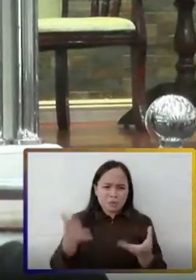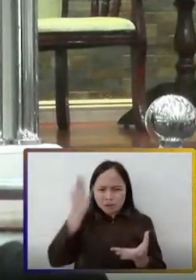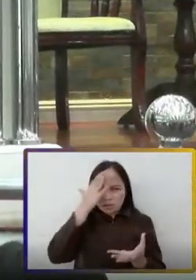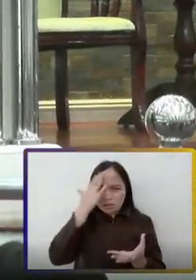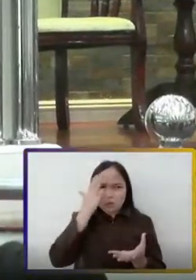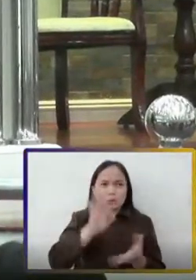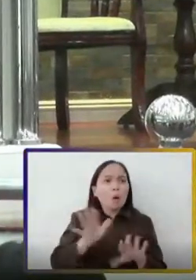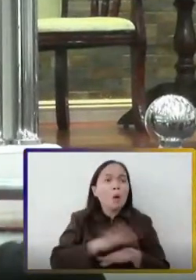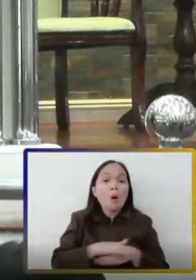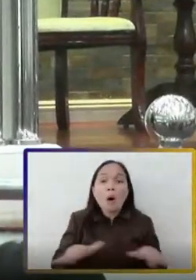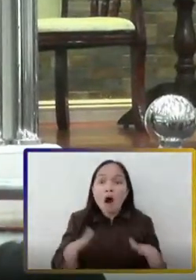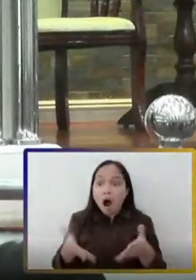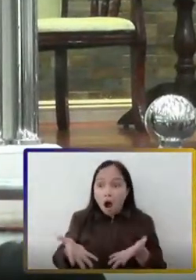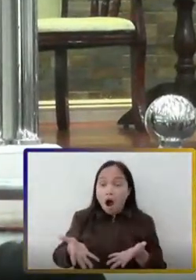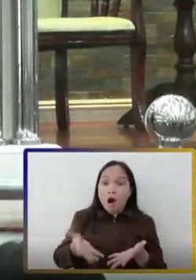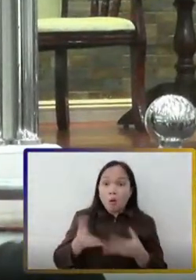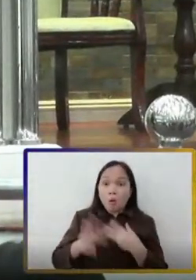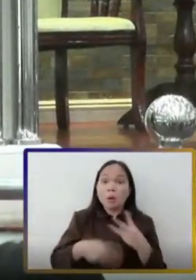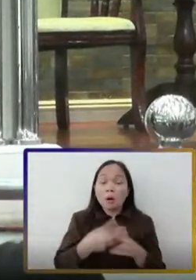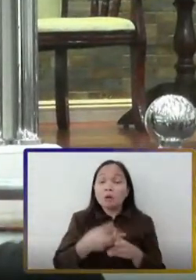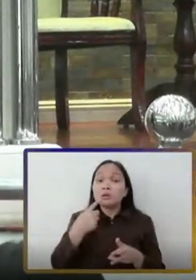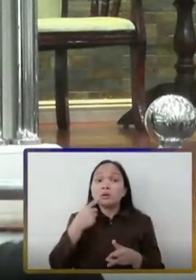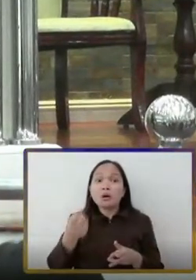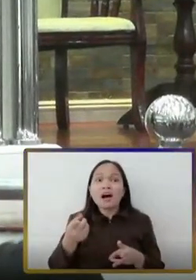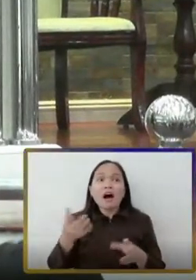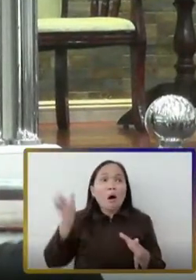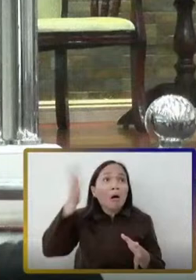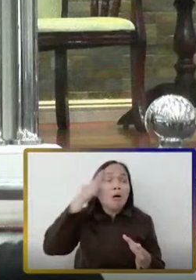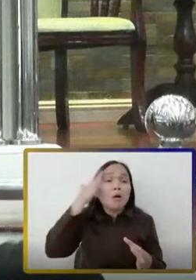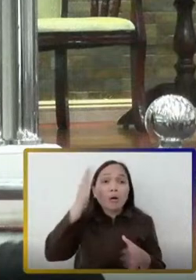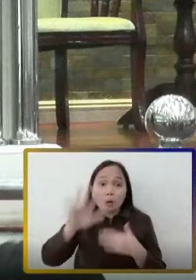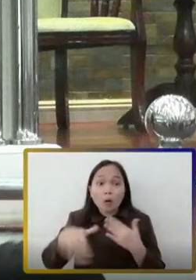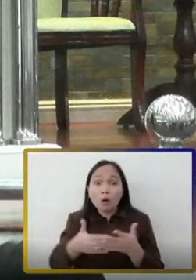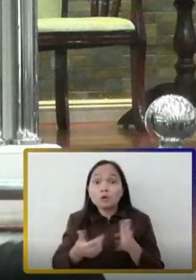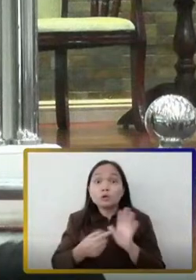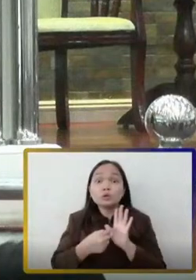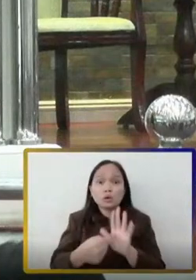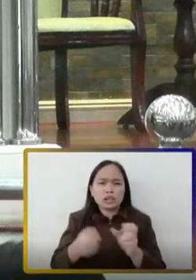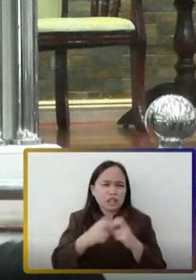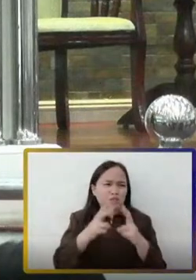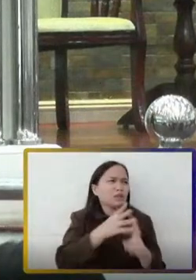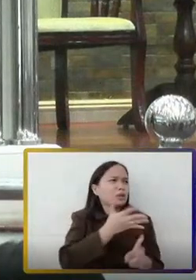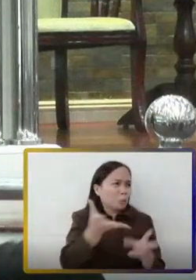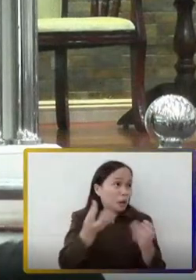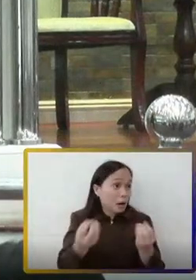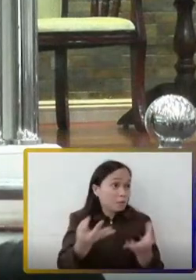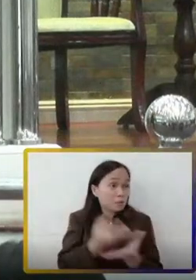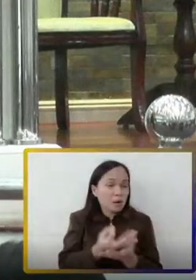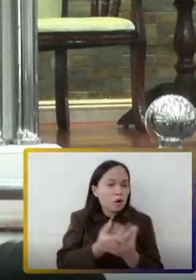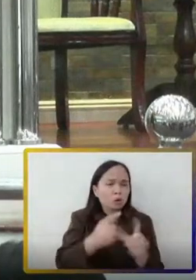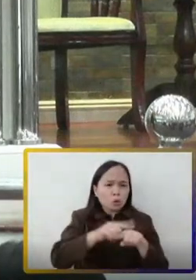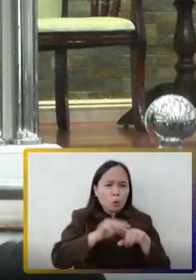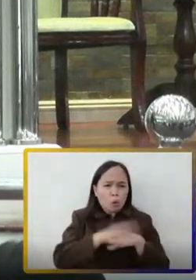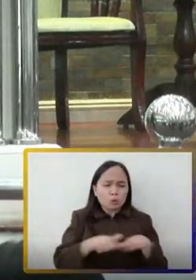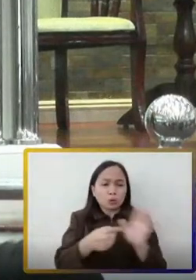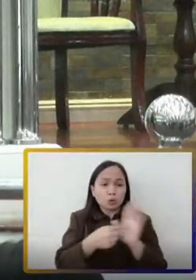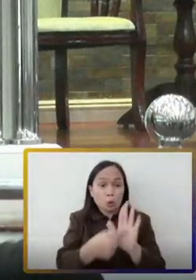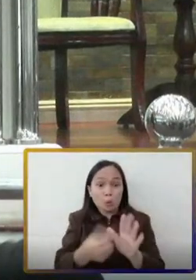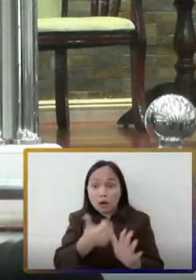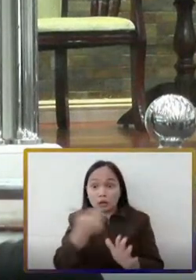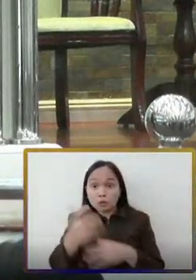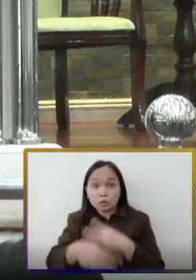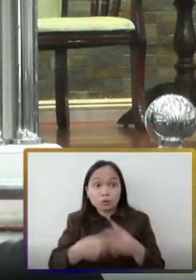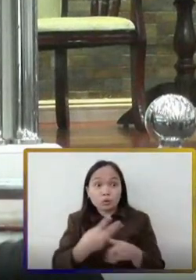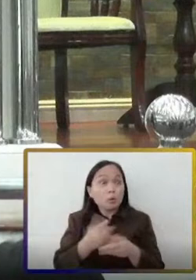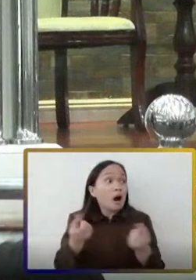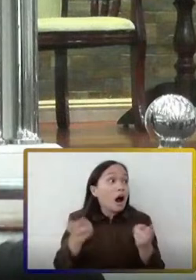kinakailangan ipaalam sa mundo na marami kang alam. Kahit na marami kang pera, huwag mong ipakita sa mundo na marami kang pera kasi